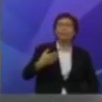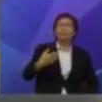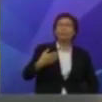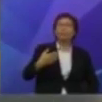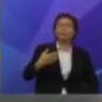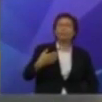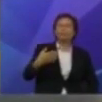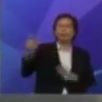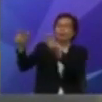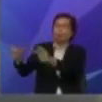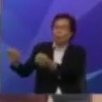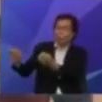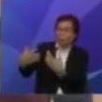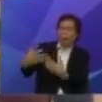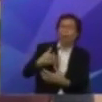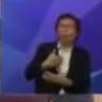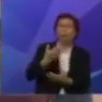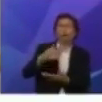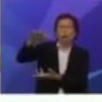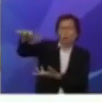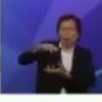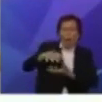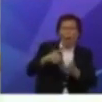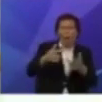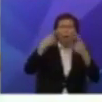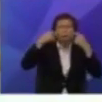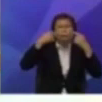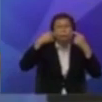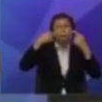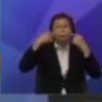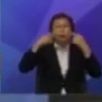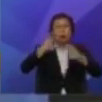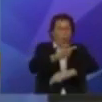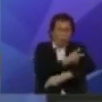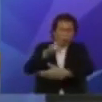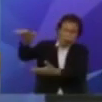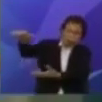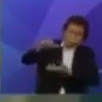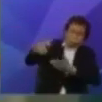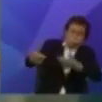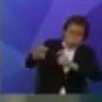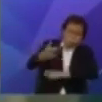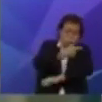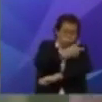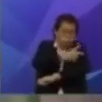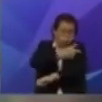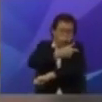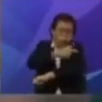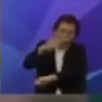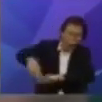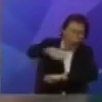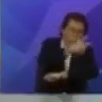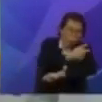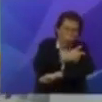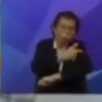bahawa mungkin bekalan ini akan capai sekarang ini lebih cepat. Bila vaksin sampai cepat, lebih banyak orang akan dapat diberikan suntikan, tak